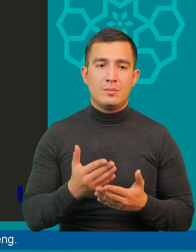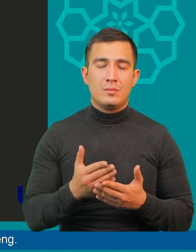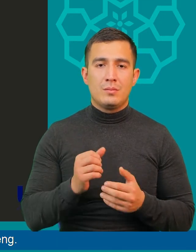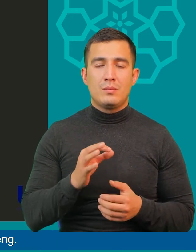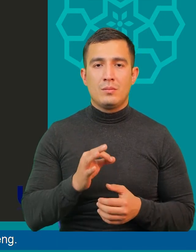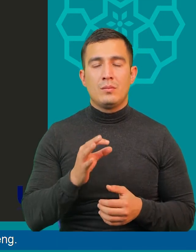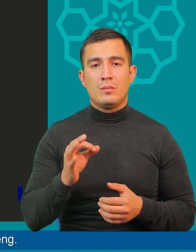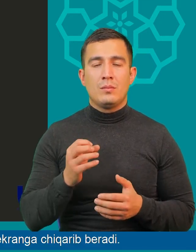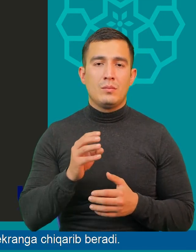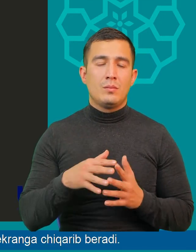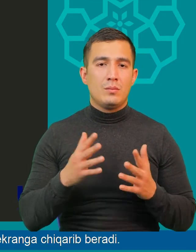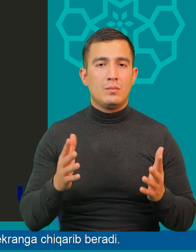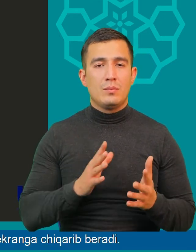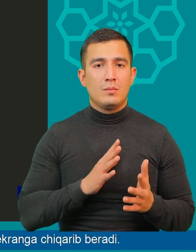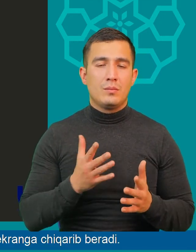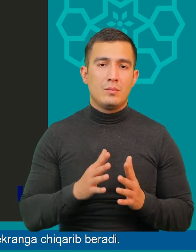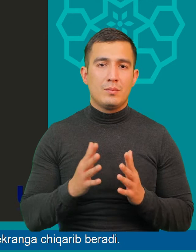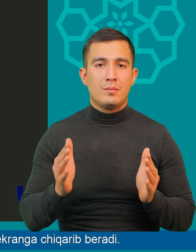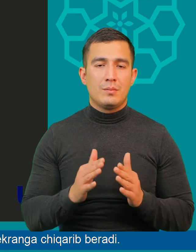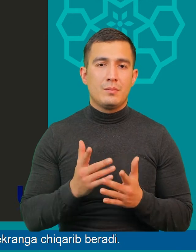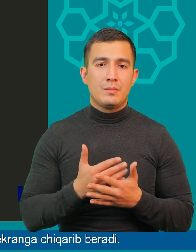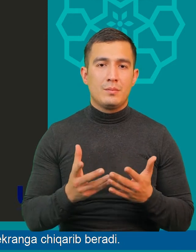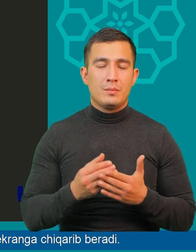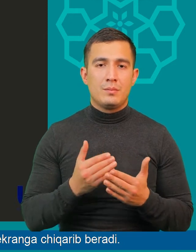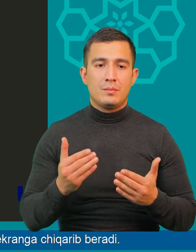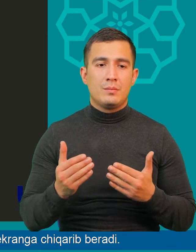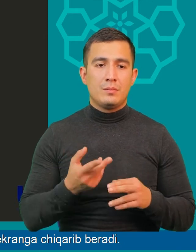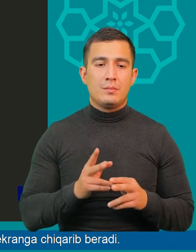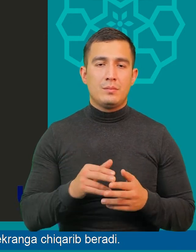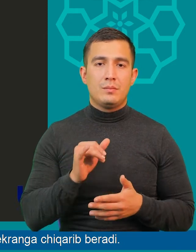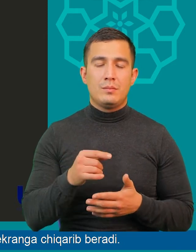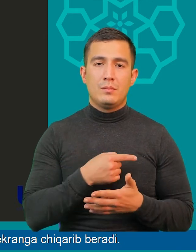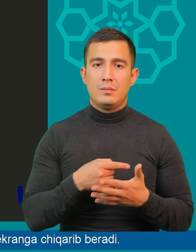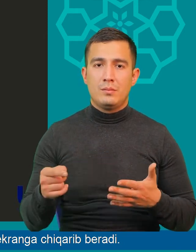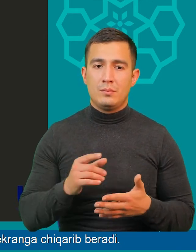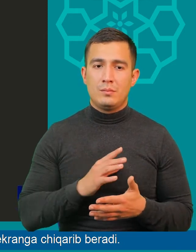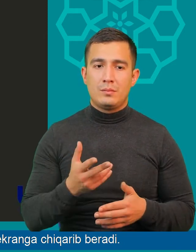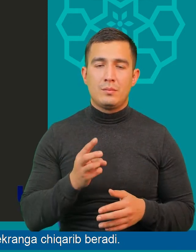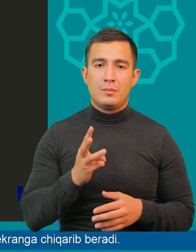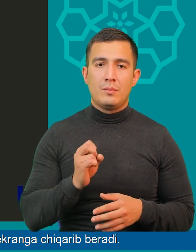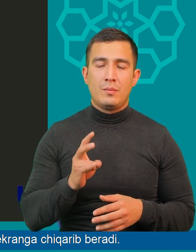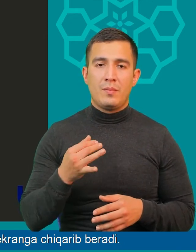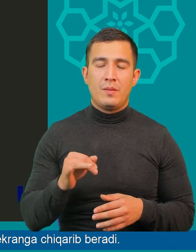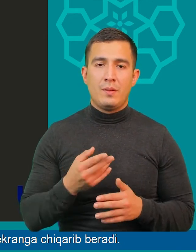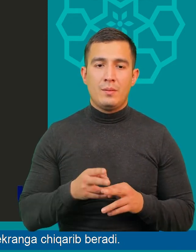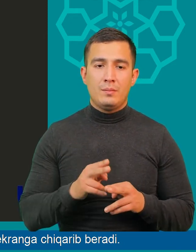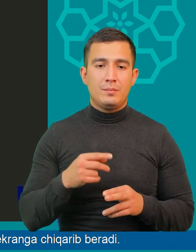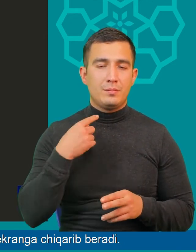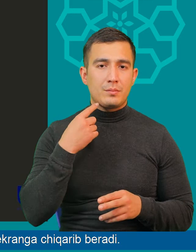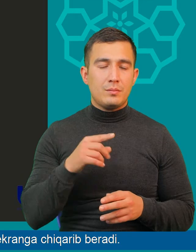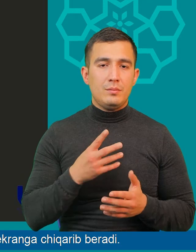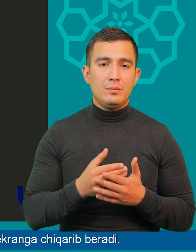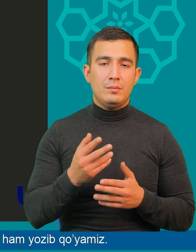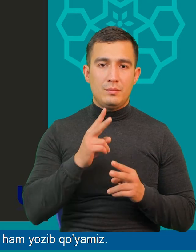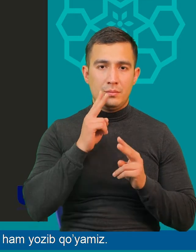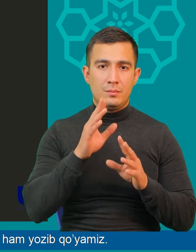emas, 0 0 ga teng. Shu holatda bu qatorni emas, menga manfiy son joylashgan qatorni ekranga